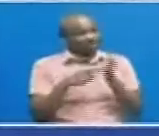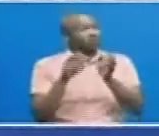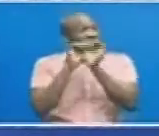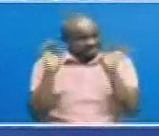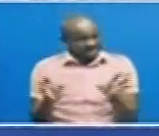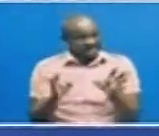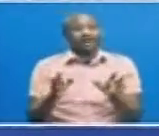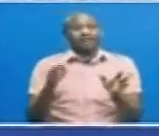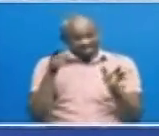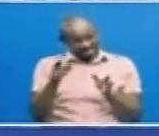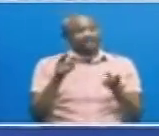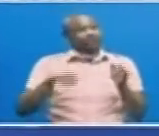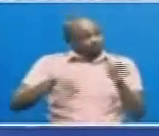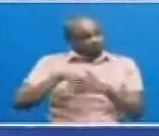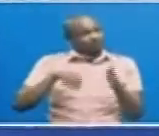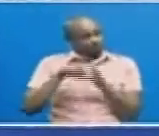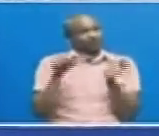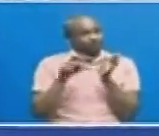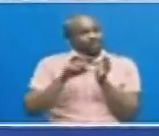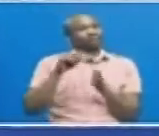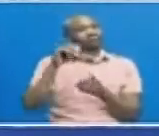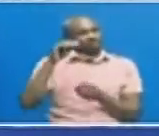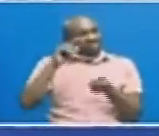kwamba bado viwango vya soka vingali chini.